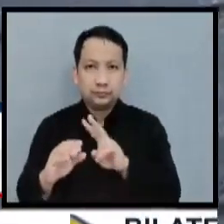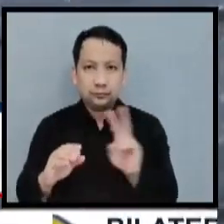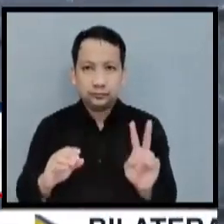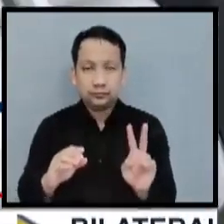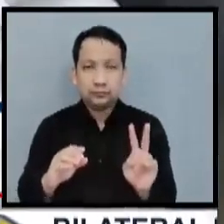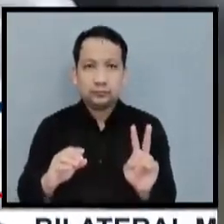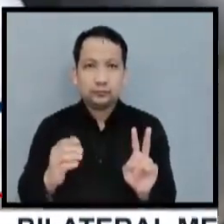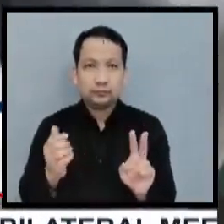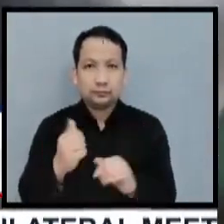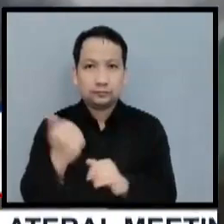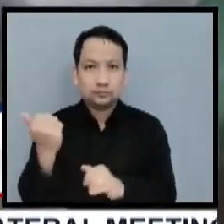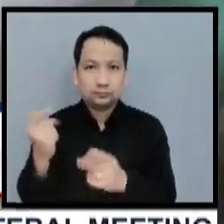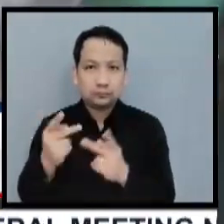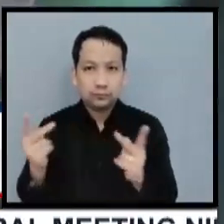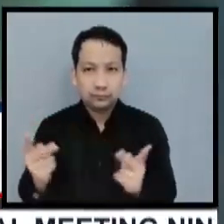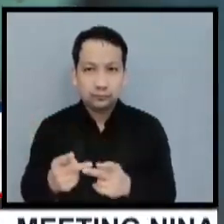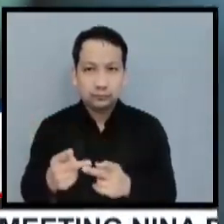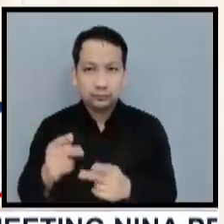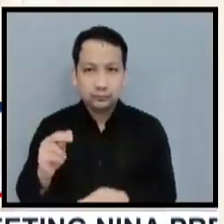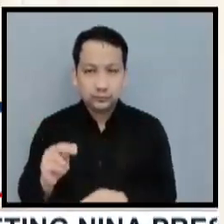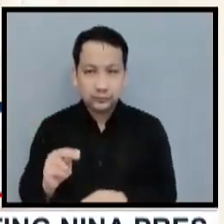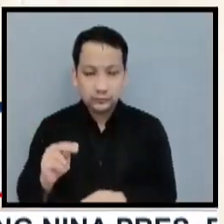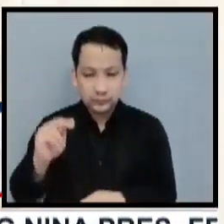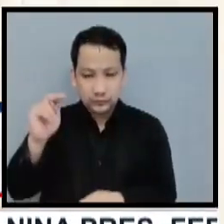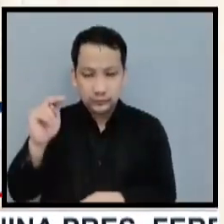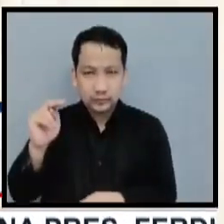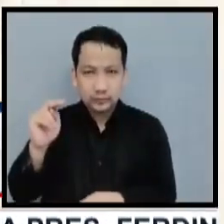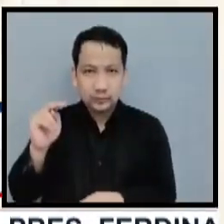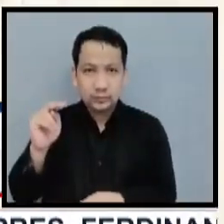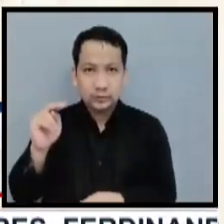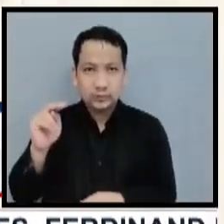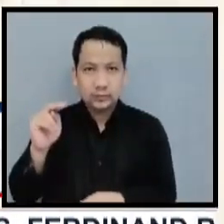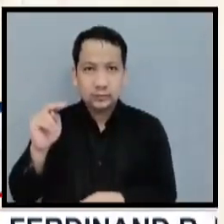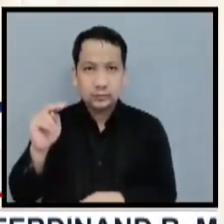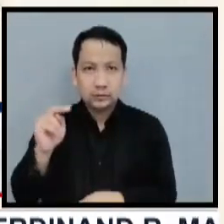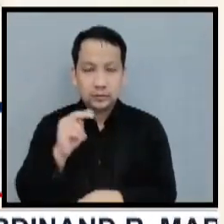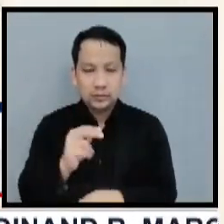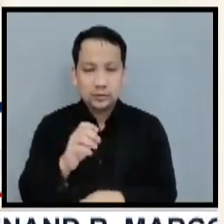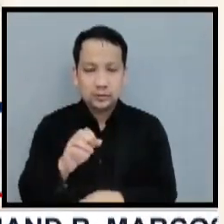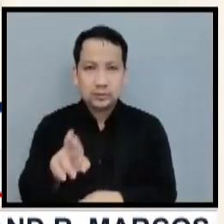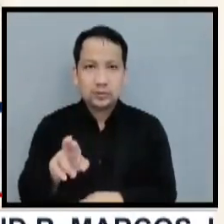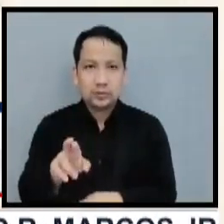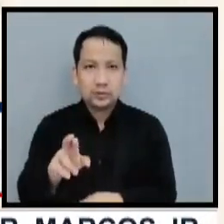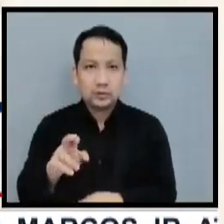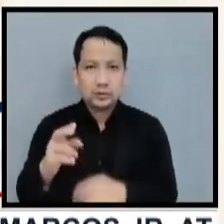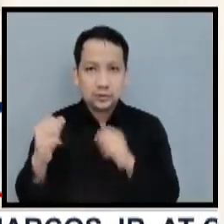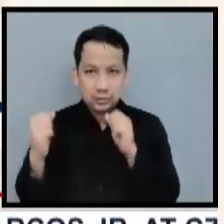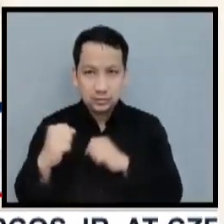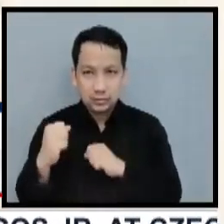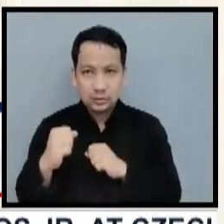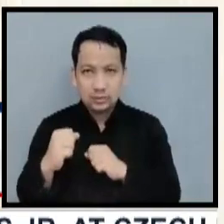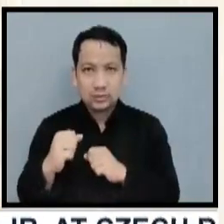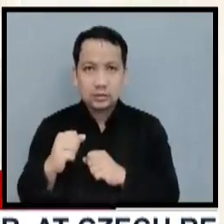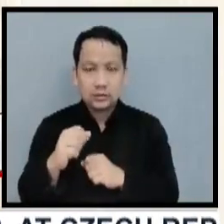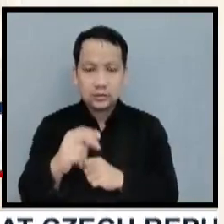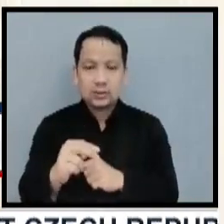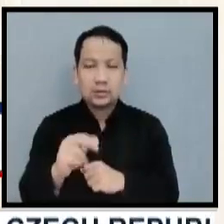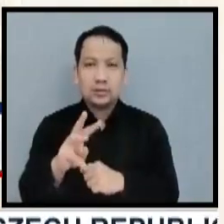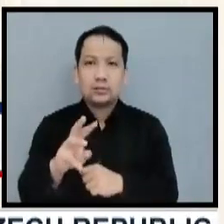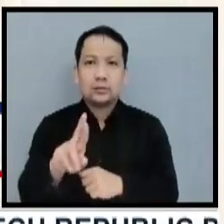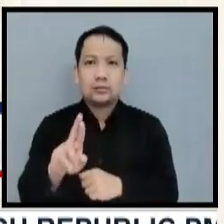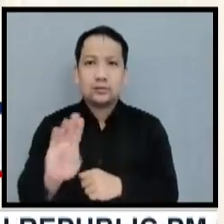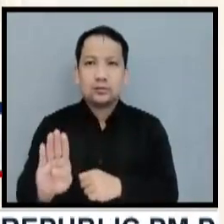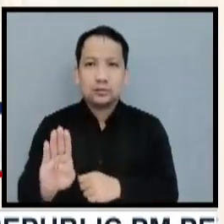iba pang lugar sa ilagang bahagi ng Metro Manila. Maliwanag po ang kondisyon ng NWRB that we will